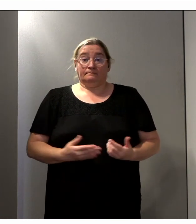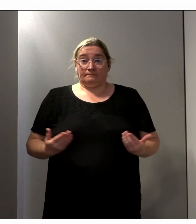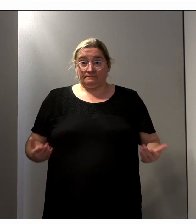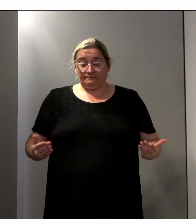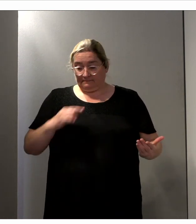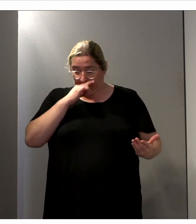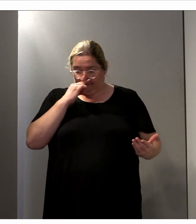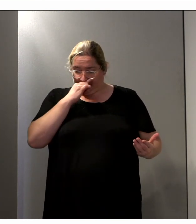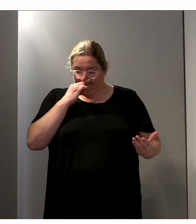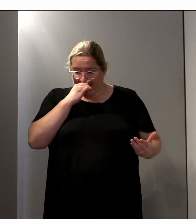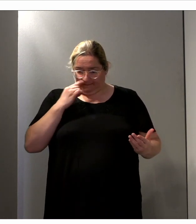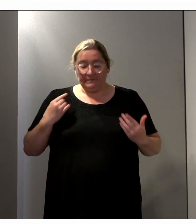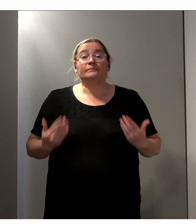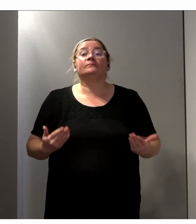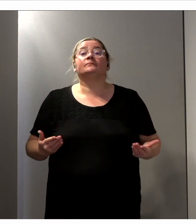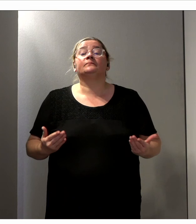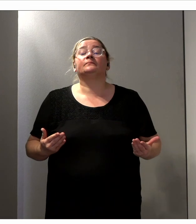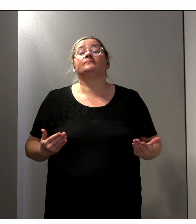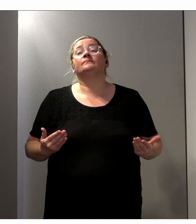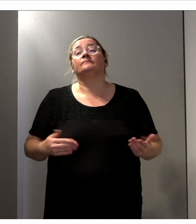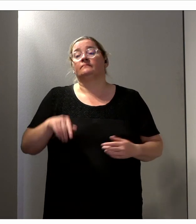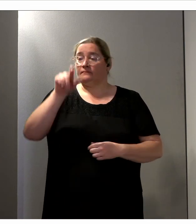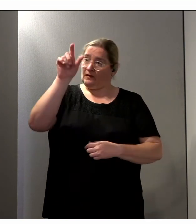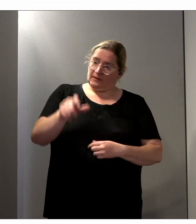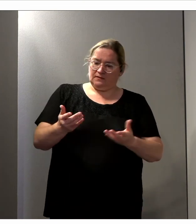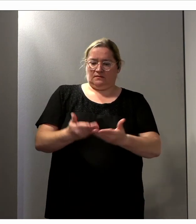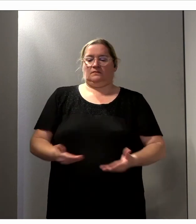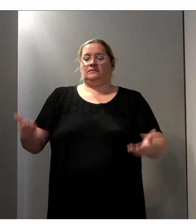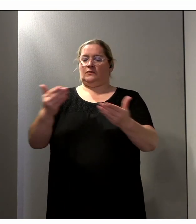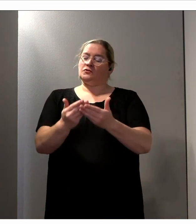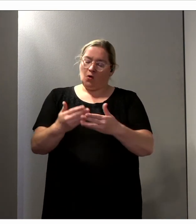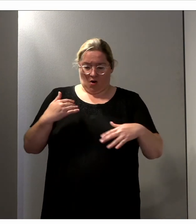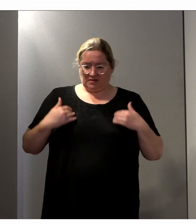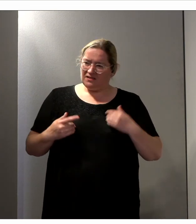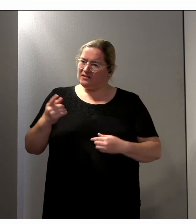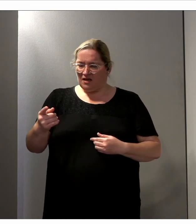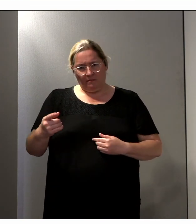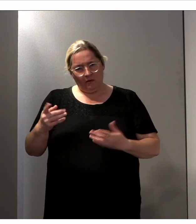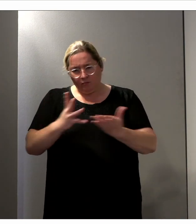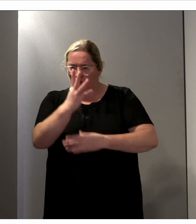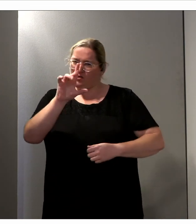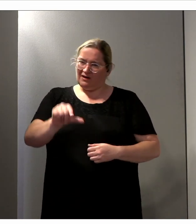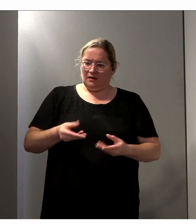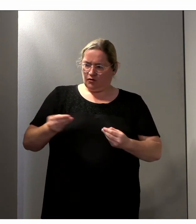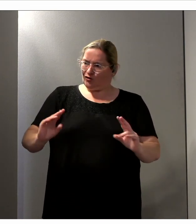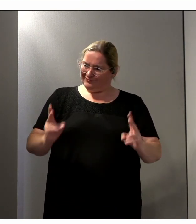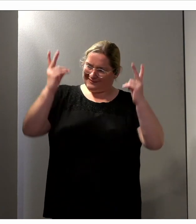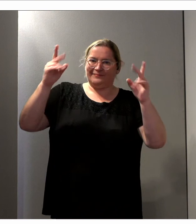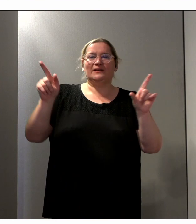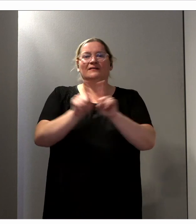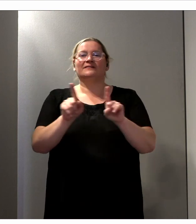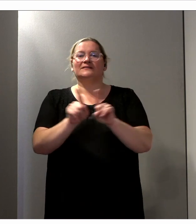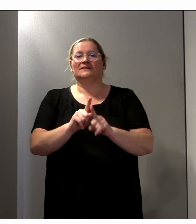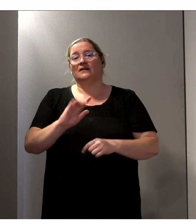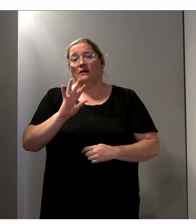alternative place souvent la personne en situation de handicap dans une réelle dynamique et une plus-value personnelle, je dirais, qui